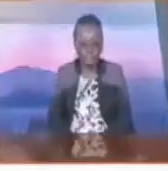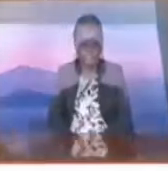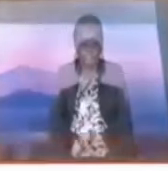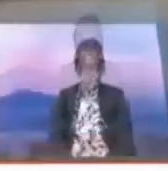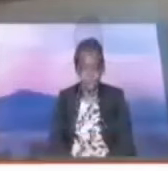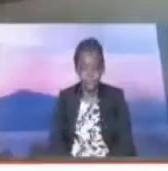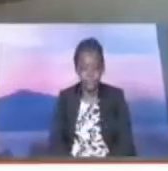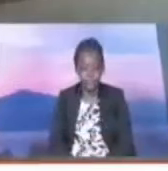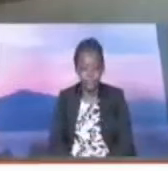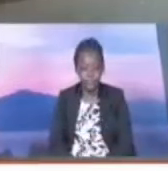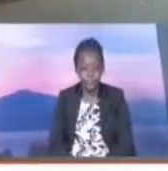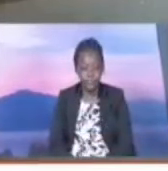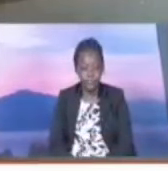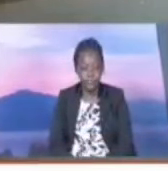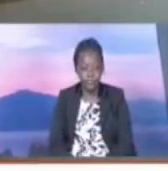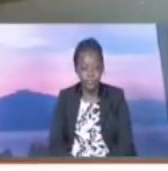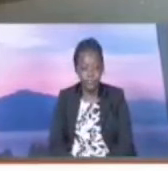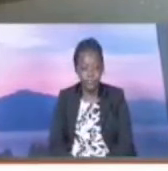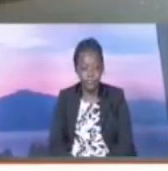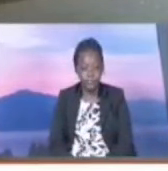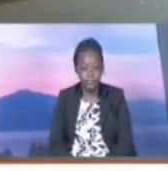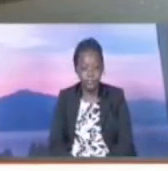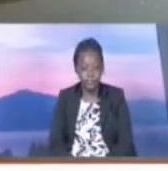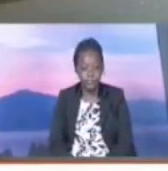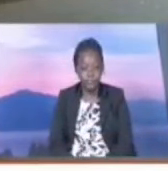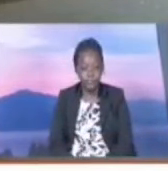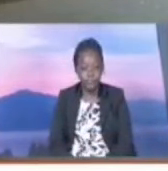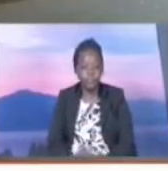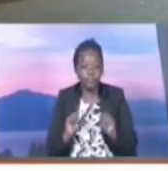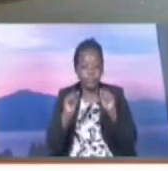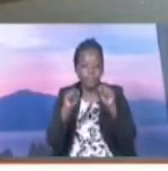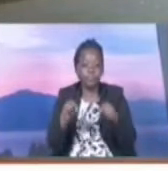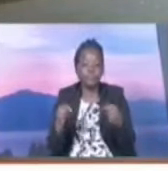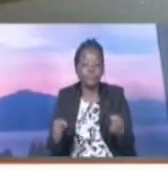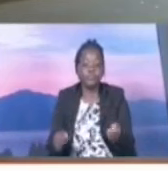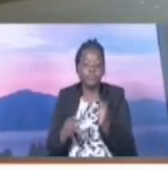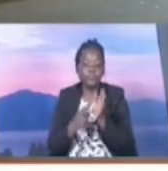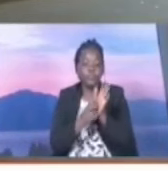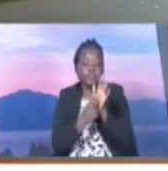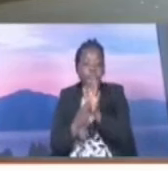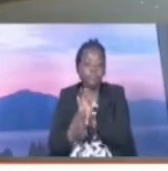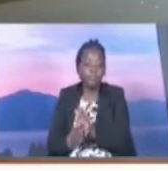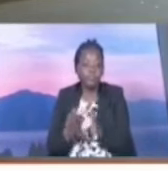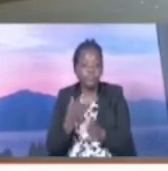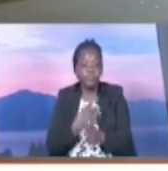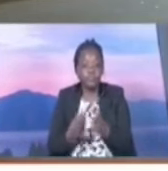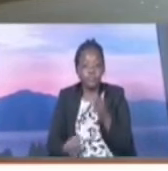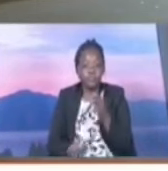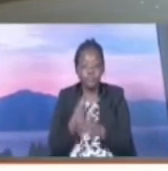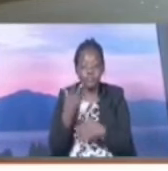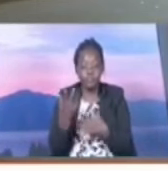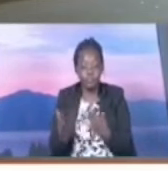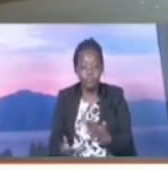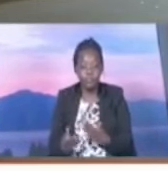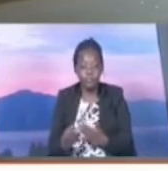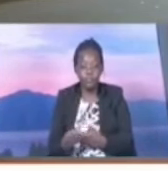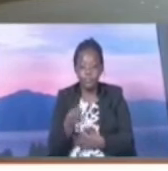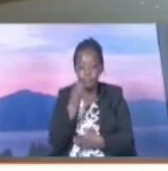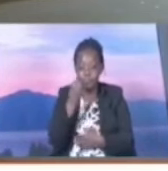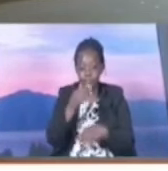TV. Ate abana gya mwoleso gagadde balina omukisa okwerira ku ngege